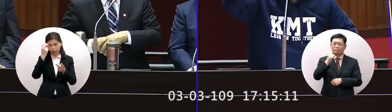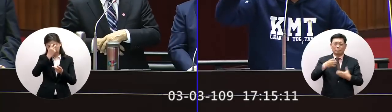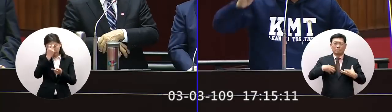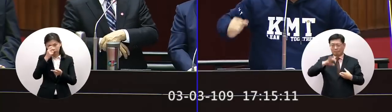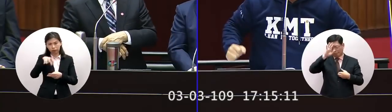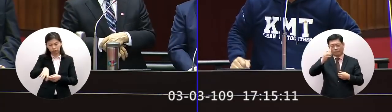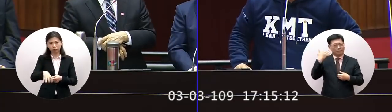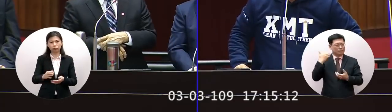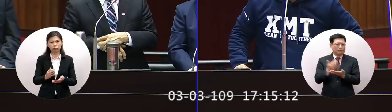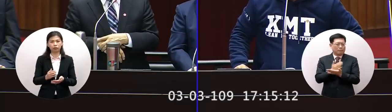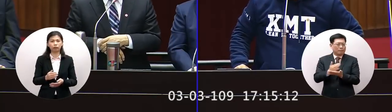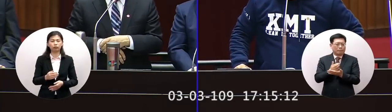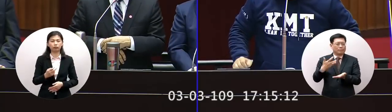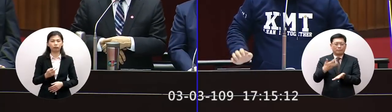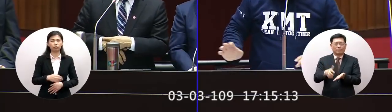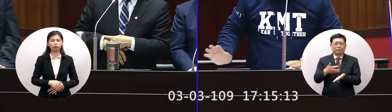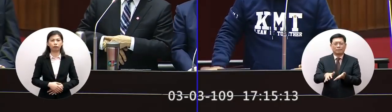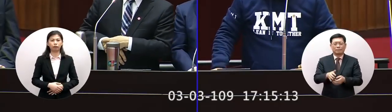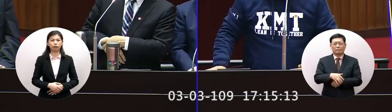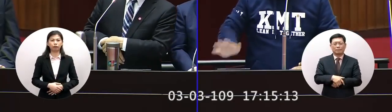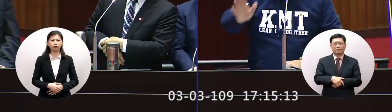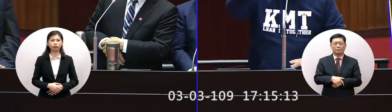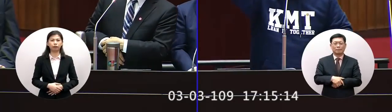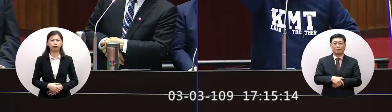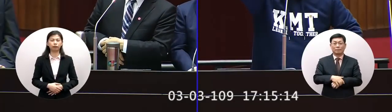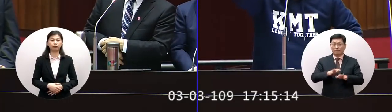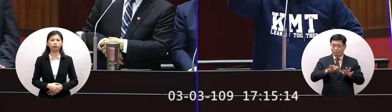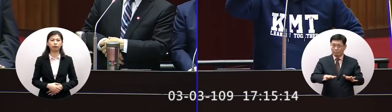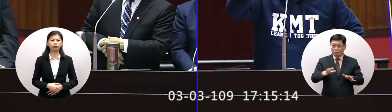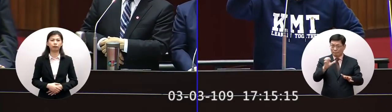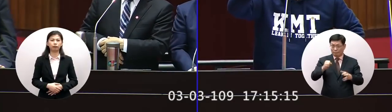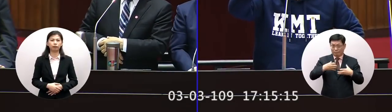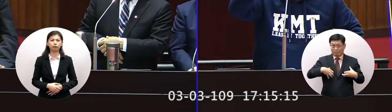SARS 人就批评加济啊啦，今仔日